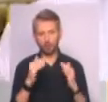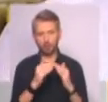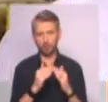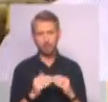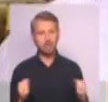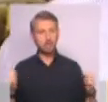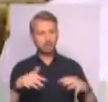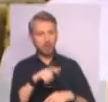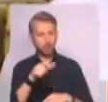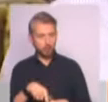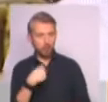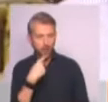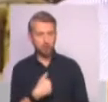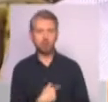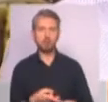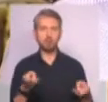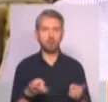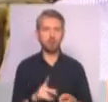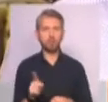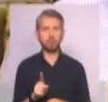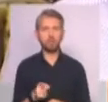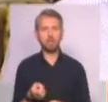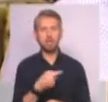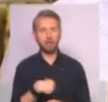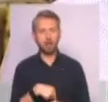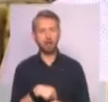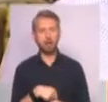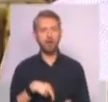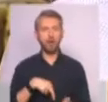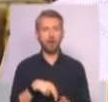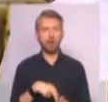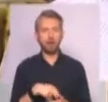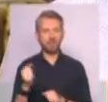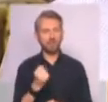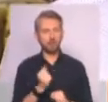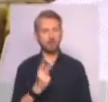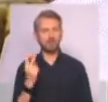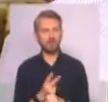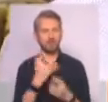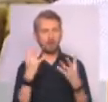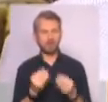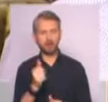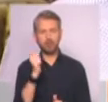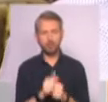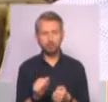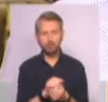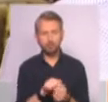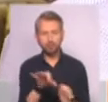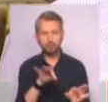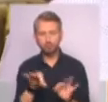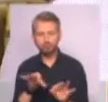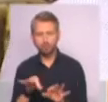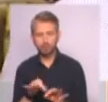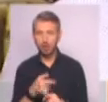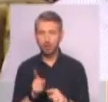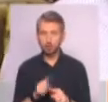зібралися люди, кажуть, нам треба, ну, щоб нам ходив тут двірник двічі на день і кожен папірець прибрав. І ще це нам буде треба... дорожче, відповідно. Да,